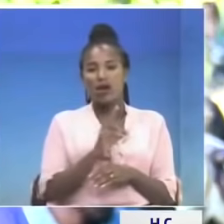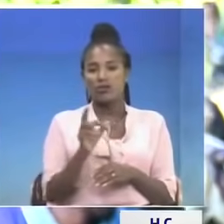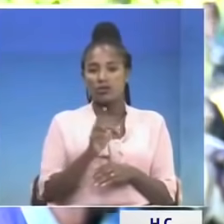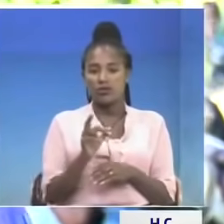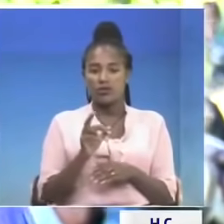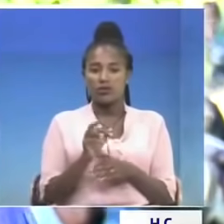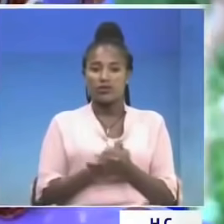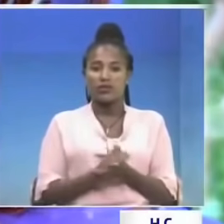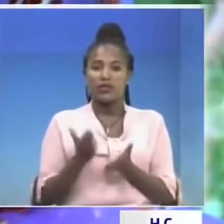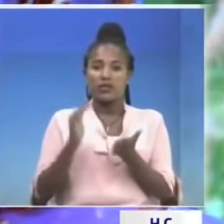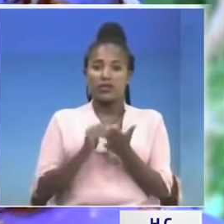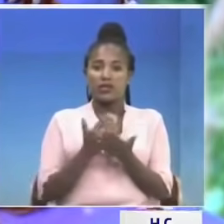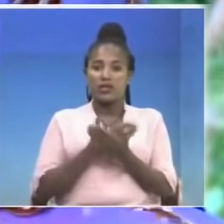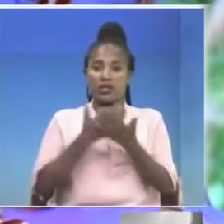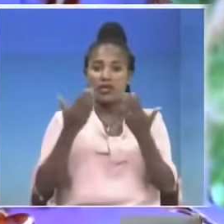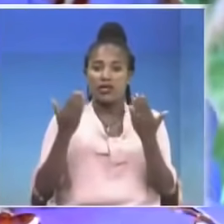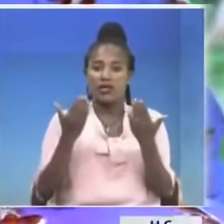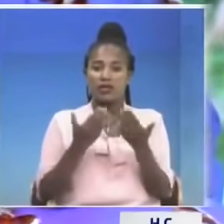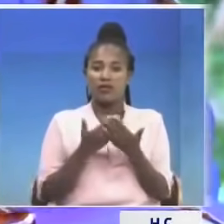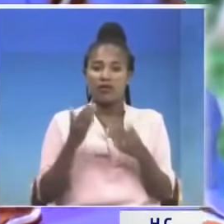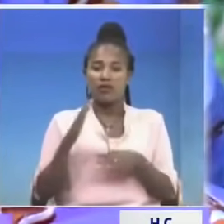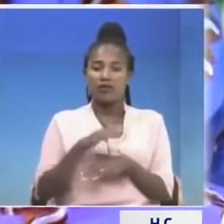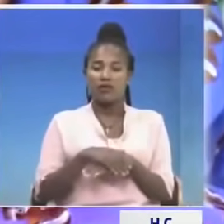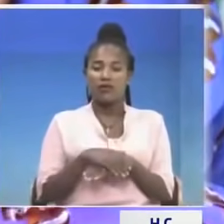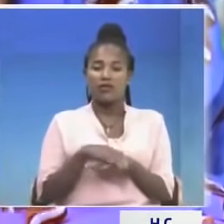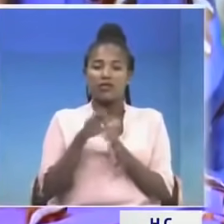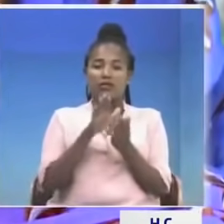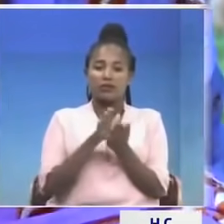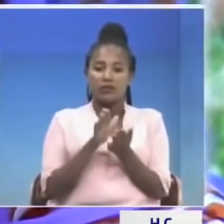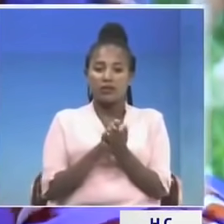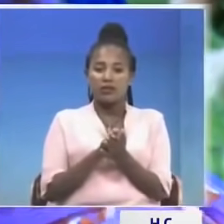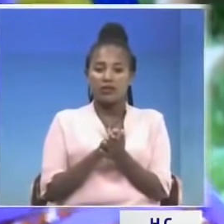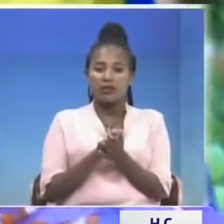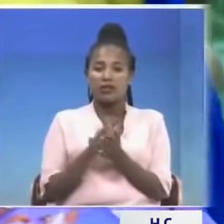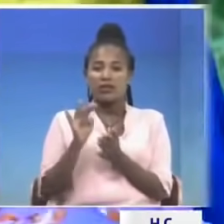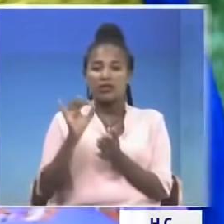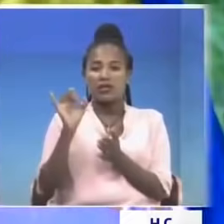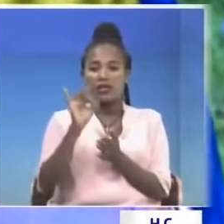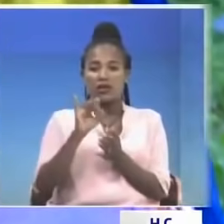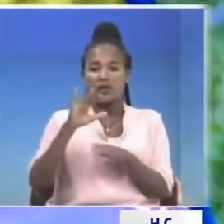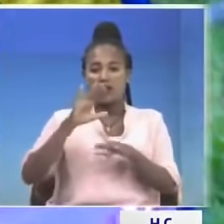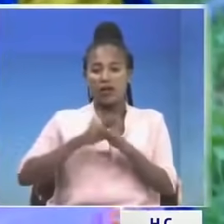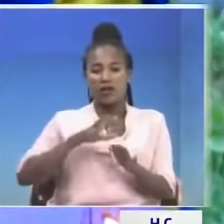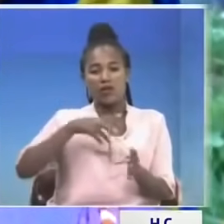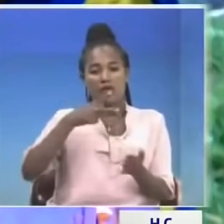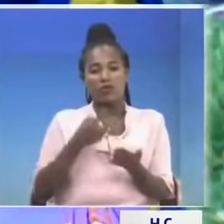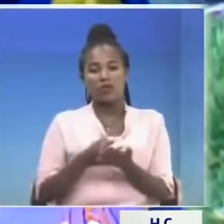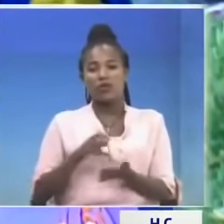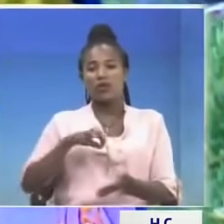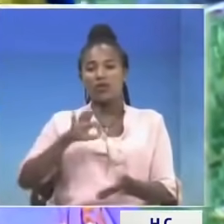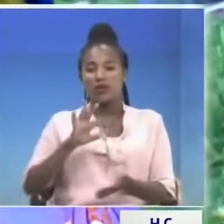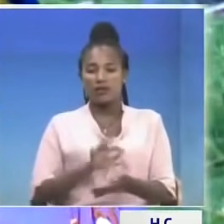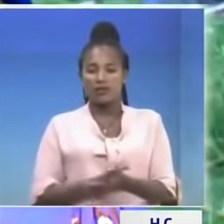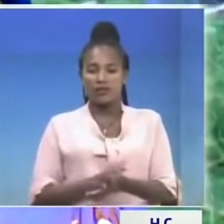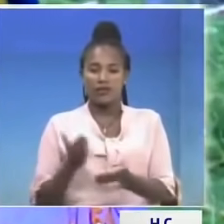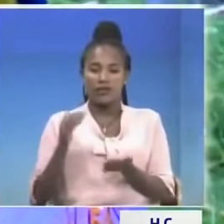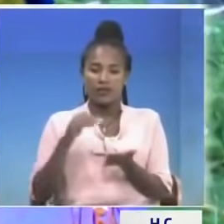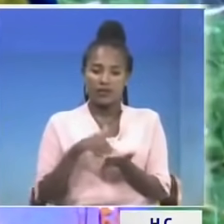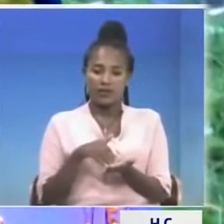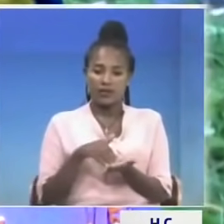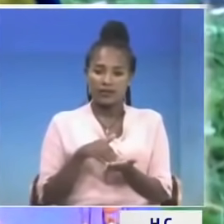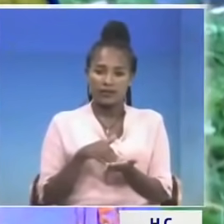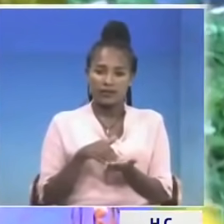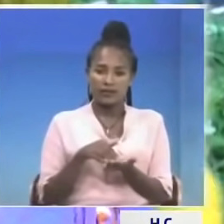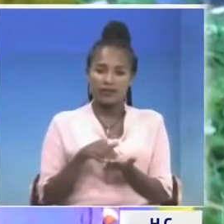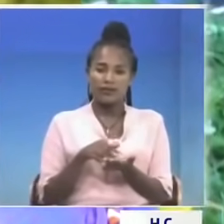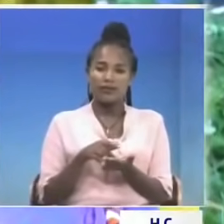ጅማት እንደገና ነጋ። ረፋዱ ላይ ትምህርት ቤት ጨሌው ላይ ዘግ ብሎ ተገኘ። እንደገና